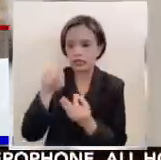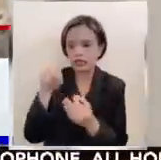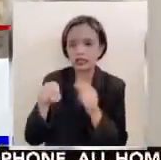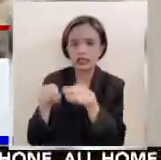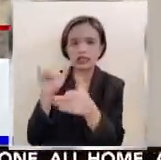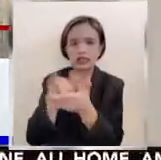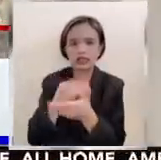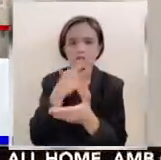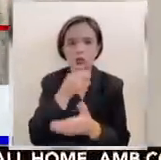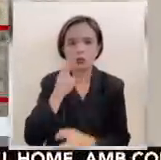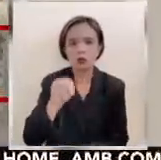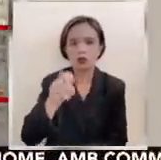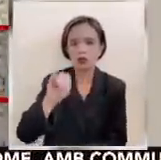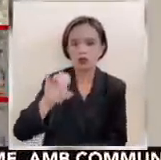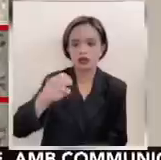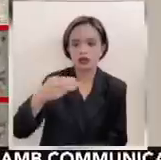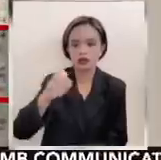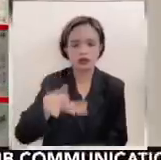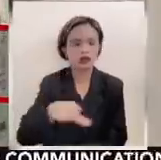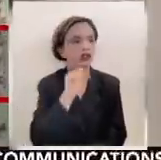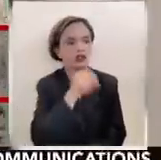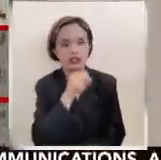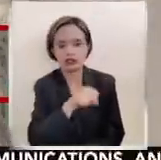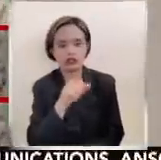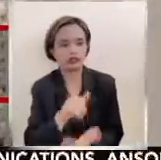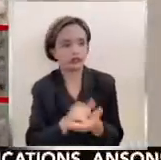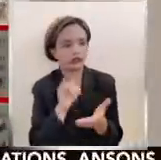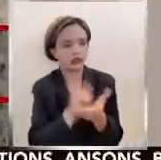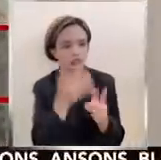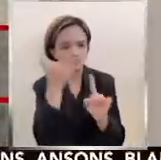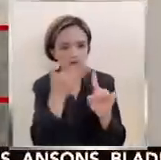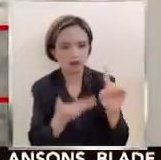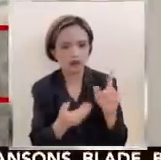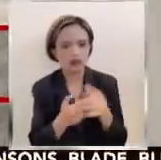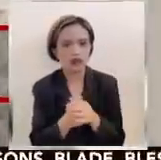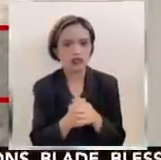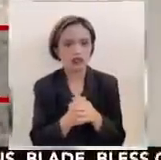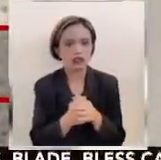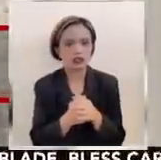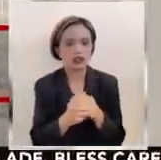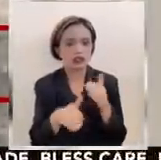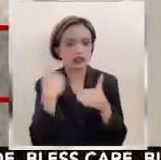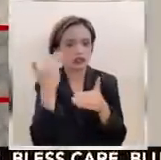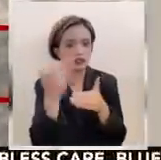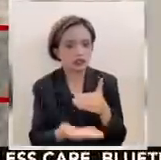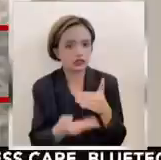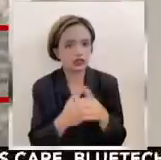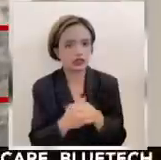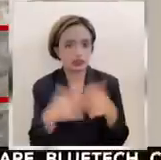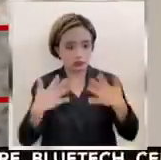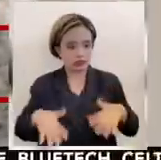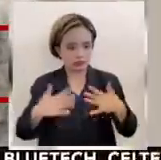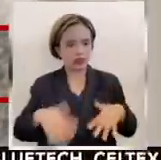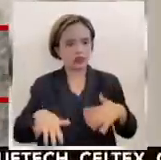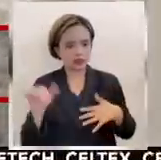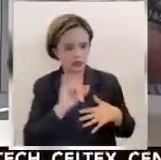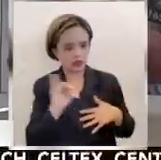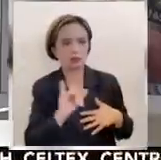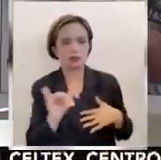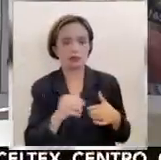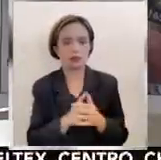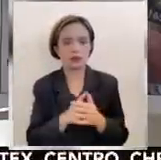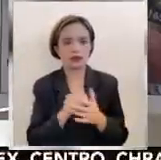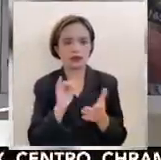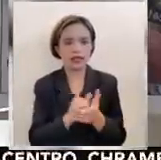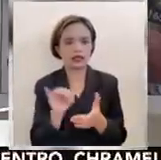Siya po talaga. Ang gupit niya kasi dami na po siya nung umalis eh. Tapos yung sa suot niya pong damit. Kasi yun po yung pabaon ko sa kanyang